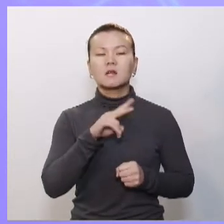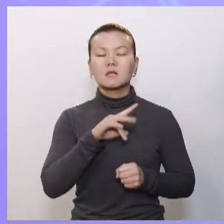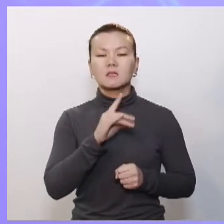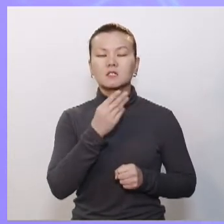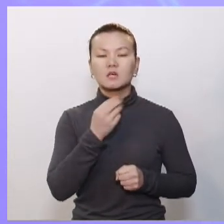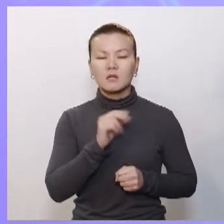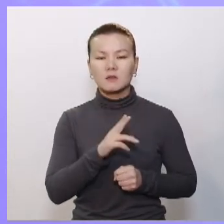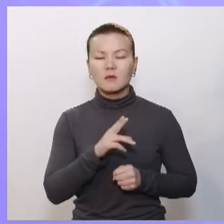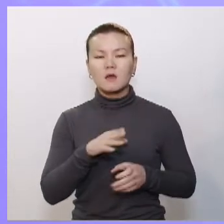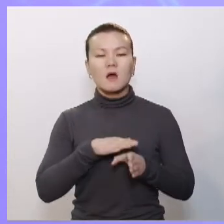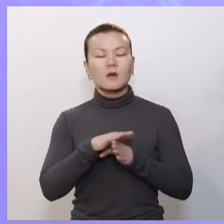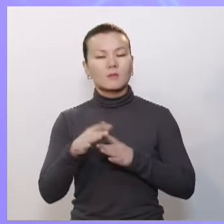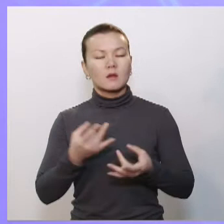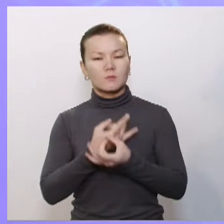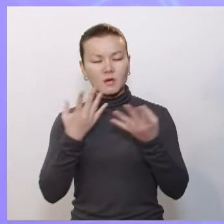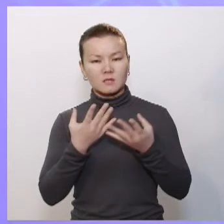Майрамдашат.